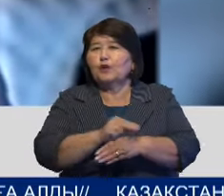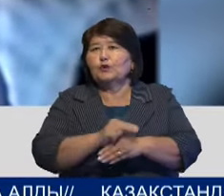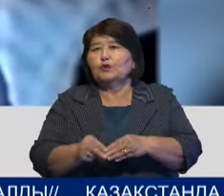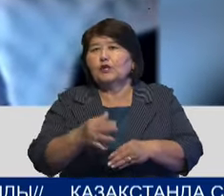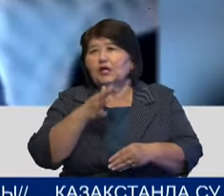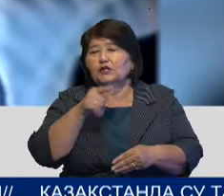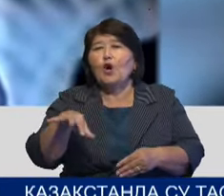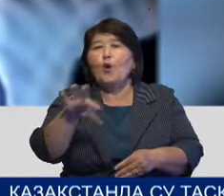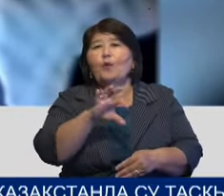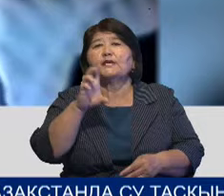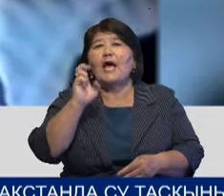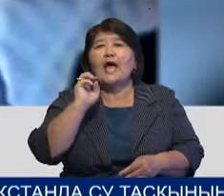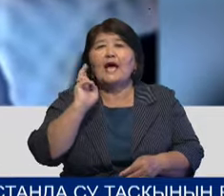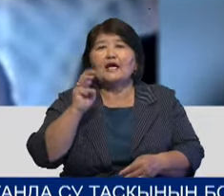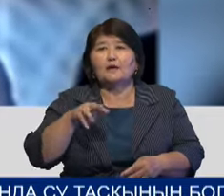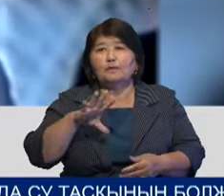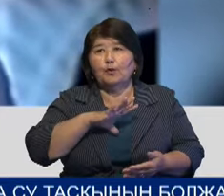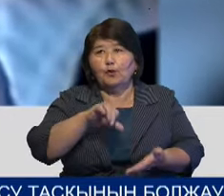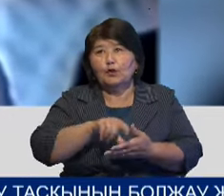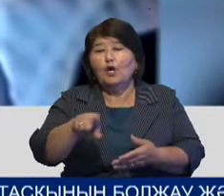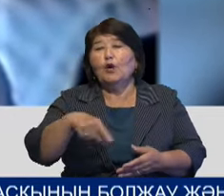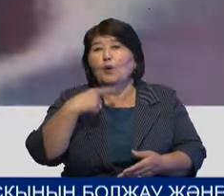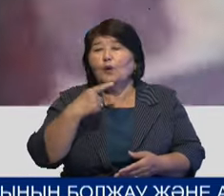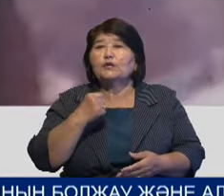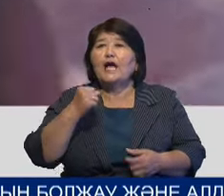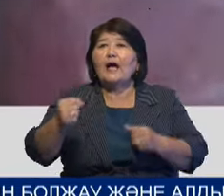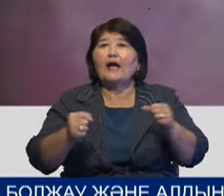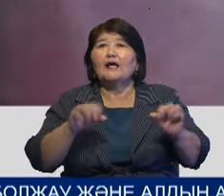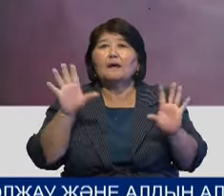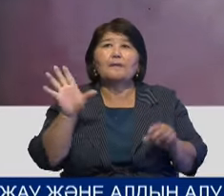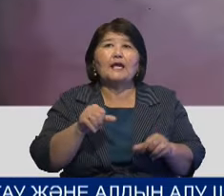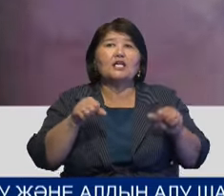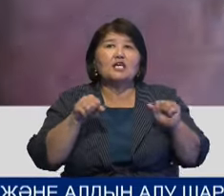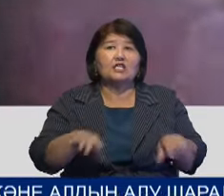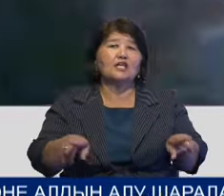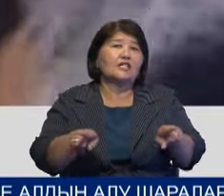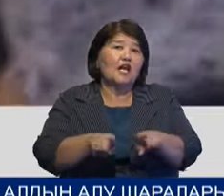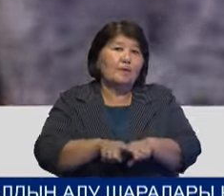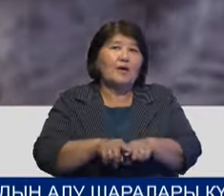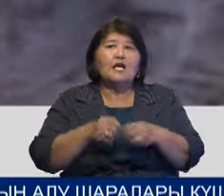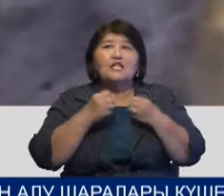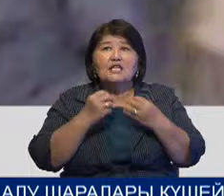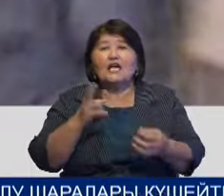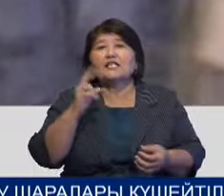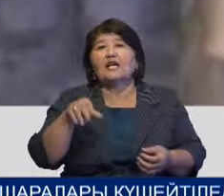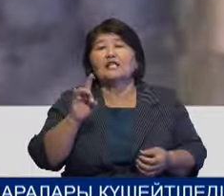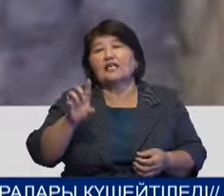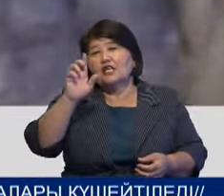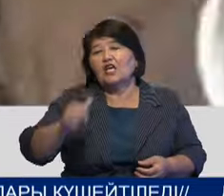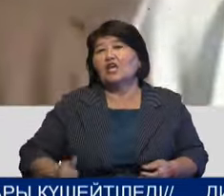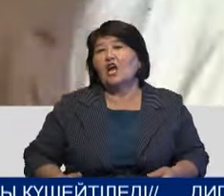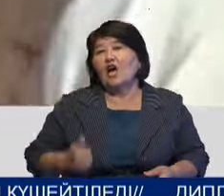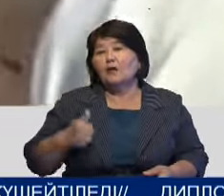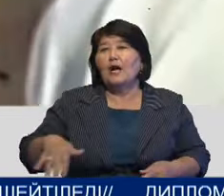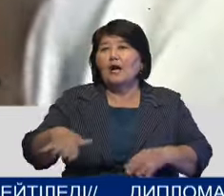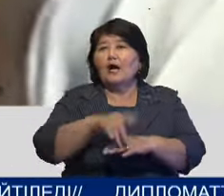кезеңде облысқа әкім болды. Өсиет сөзде болған кадрлар бәрін шешеді тәмсіліне парапар, жақсы кадр ел абырой, оған халық